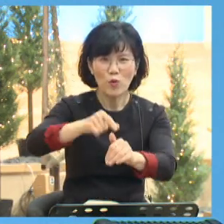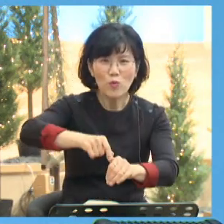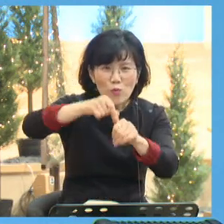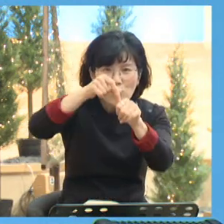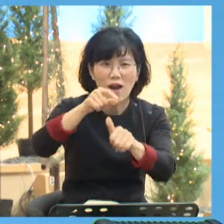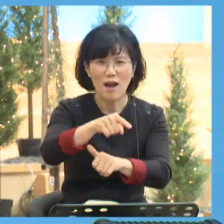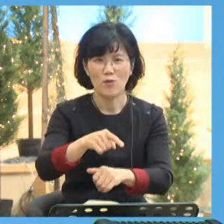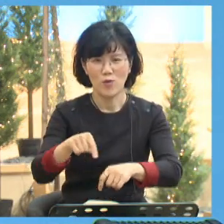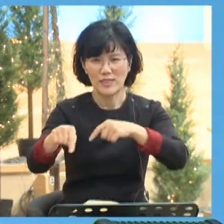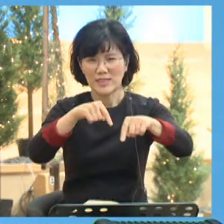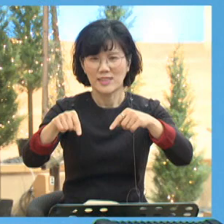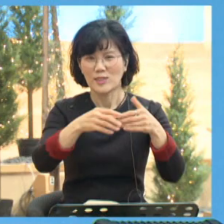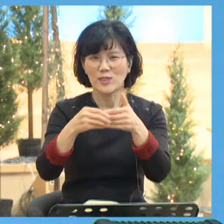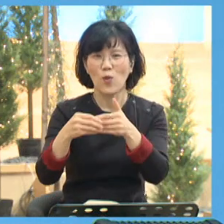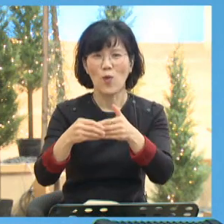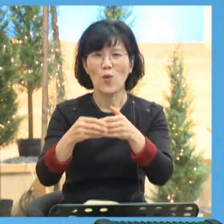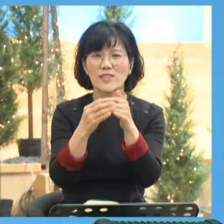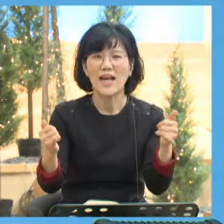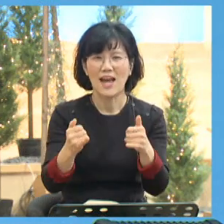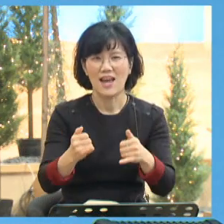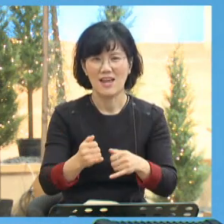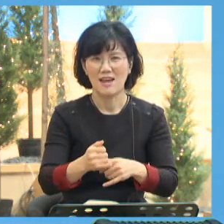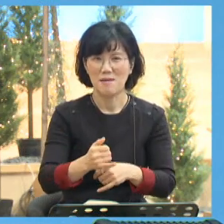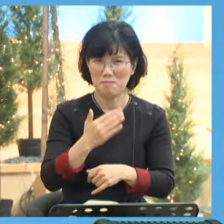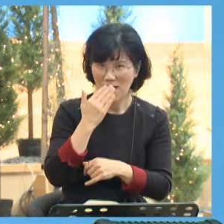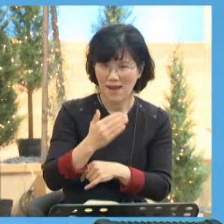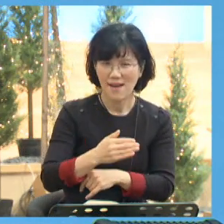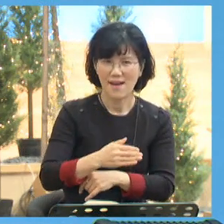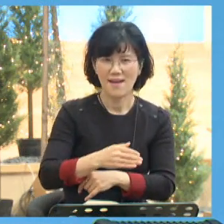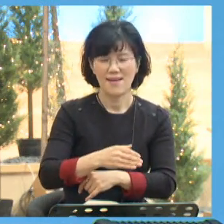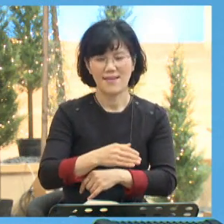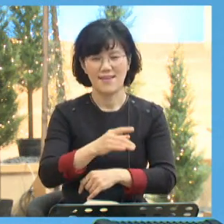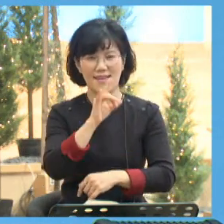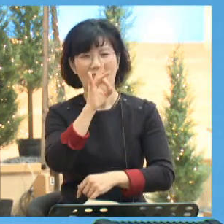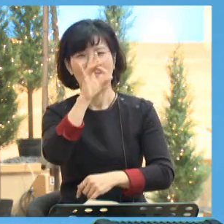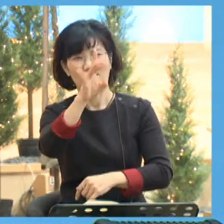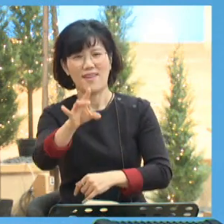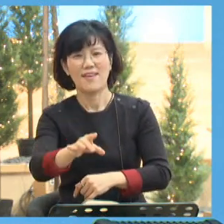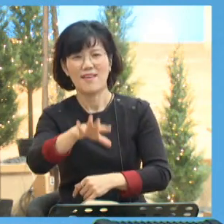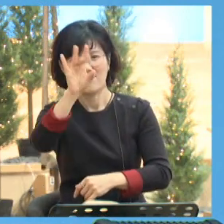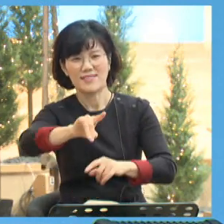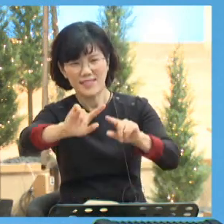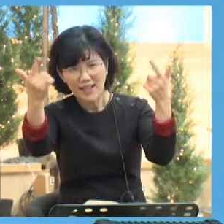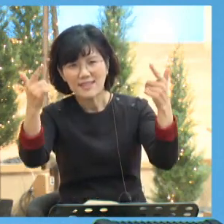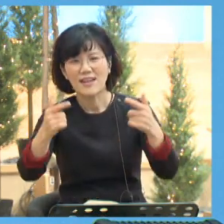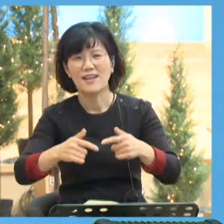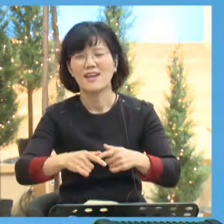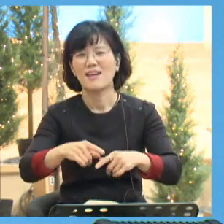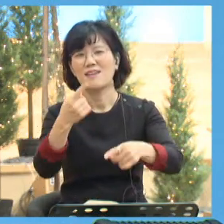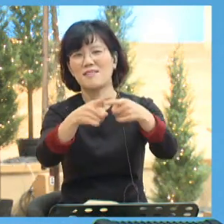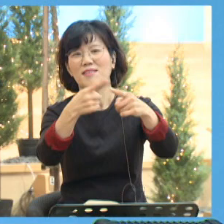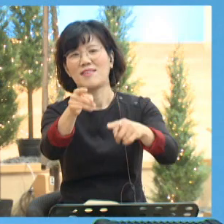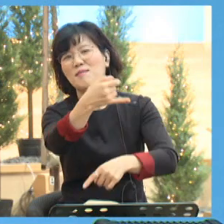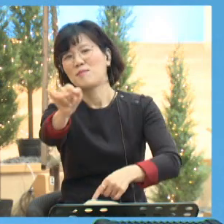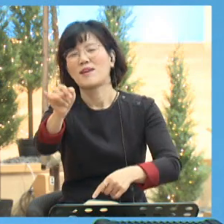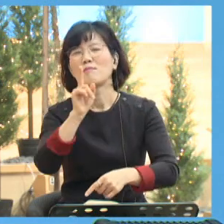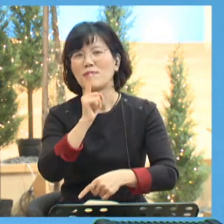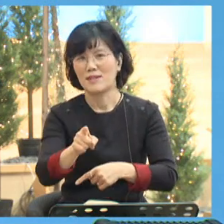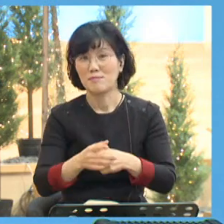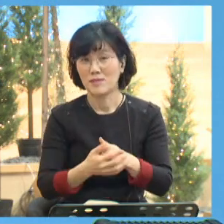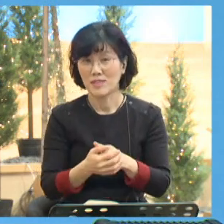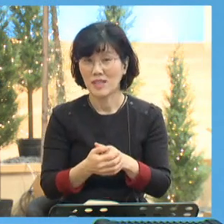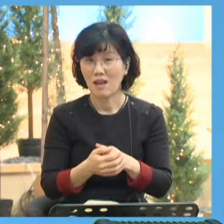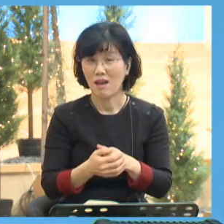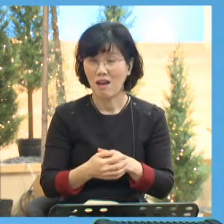지도 단어로 타냐 말도 안된다 라고 지금 폄하하고 있는 그런 상황이에요 자 그러면 길라